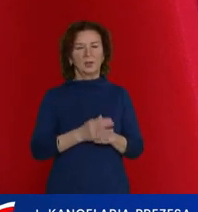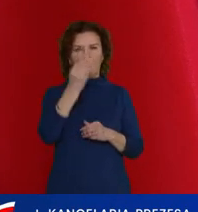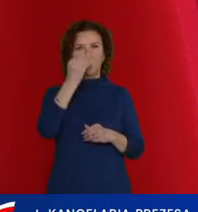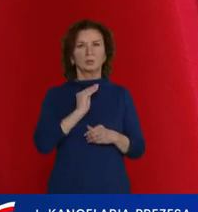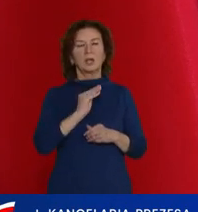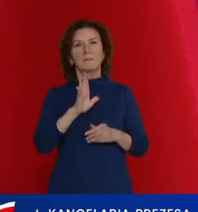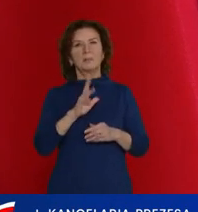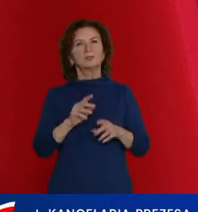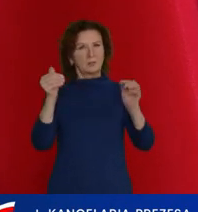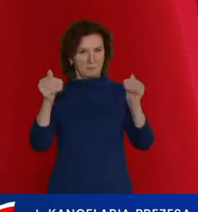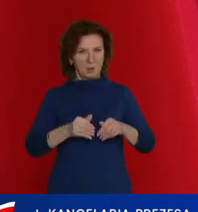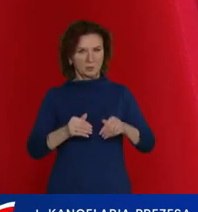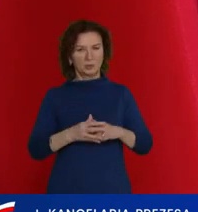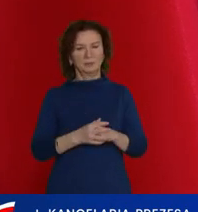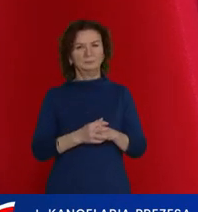poniedziałek